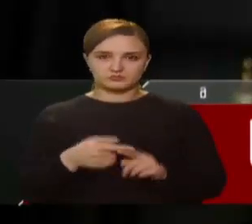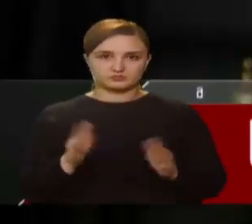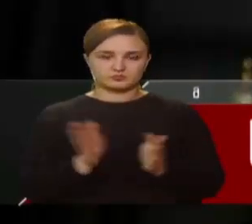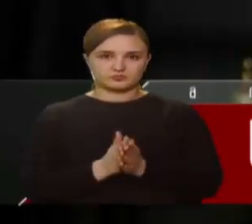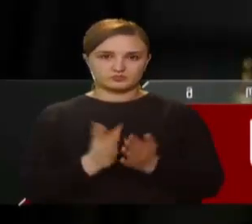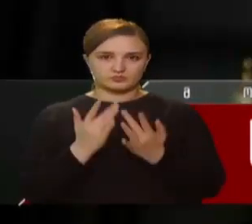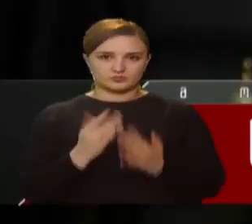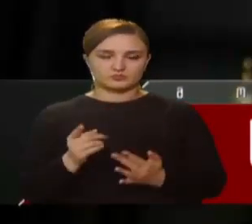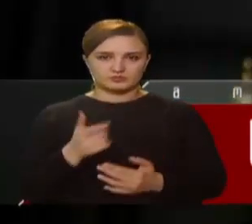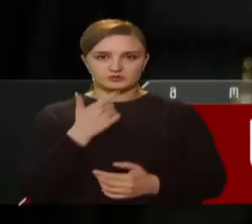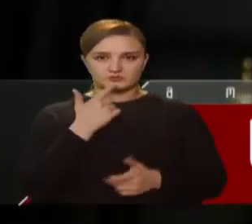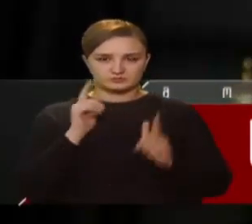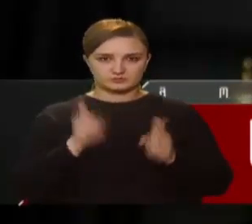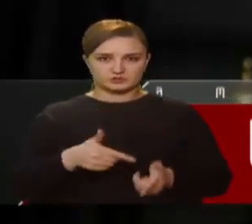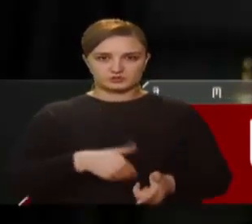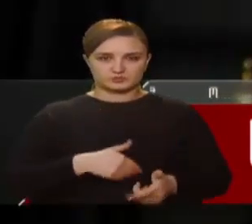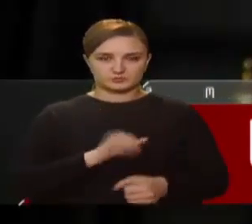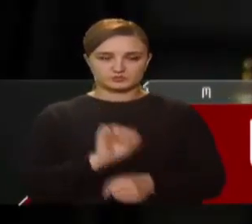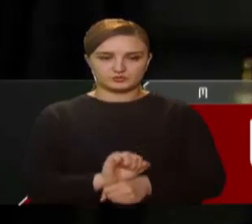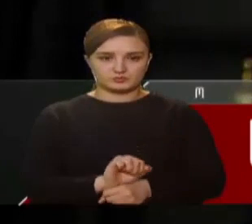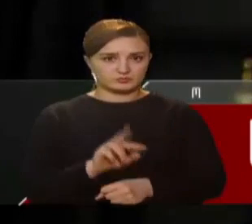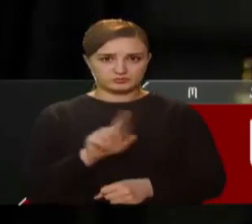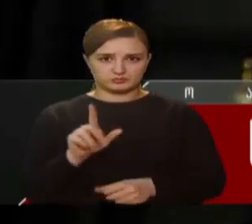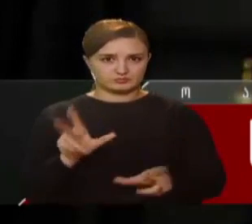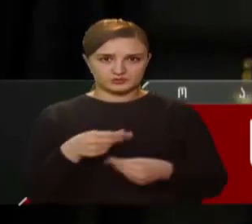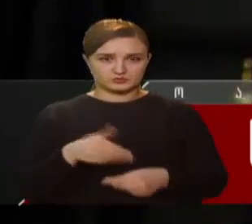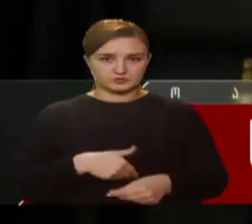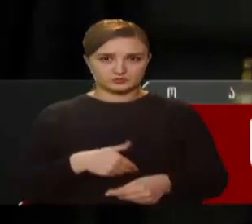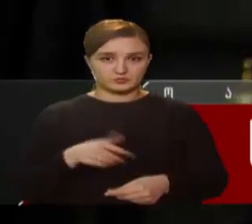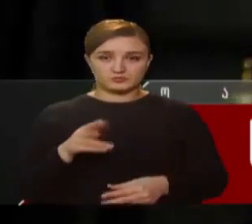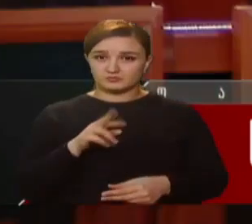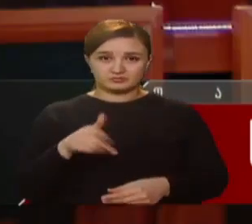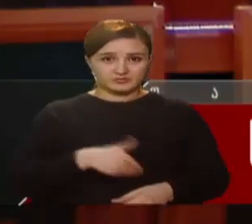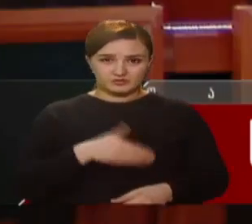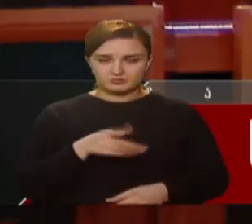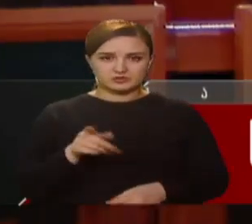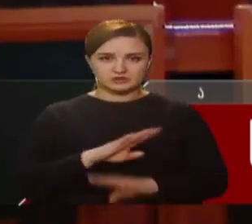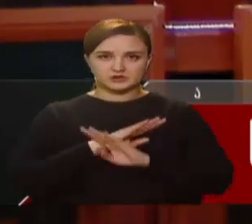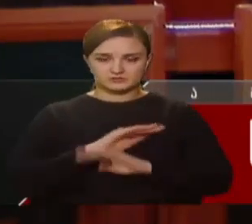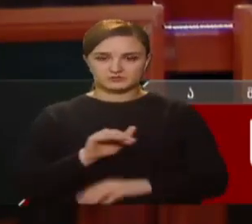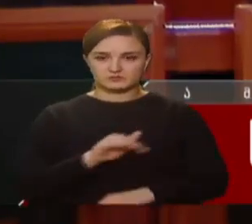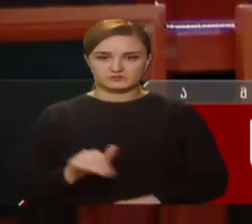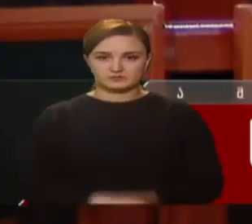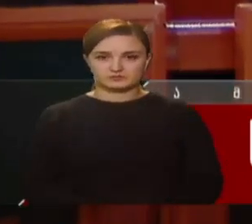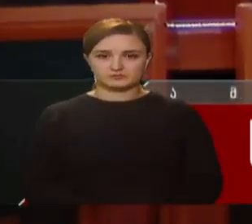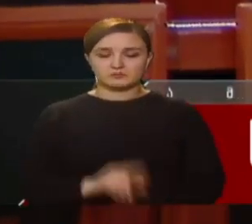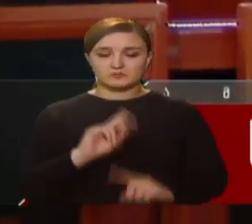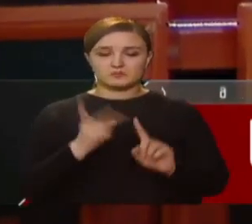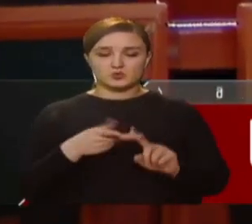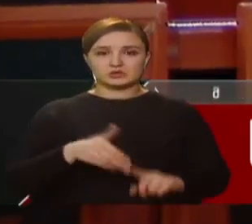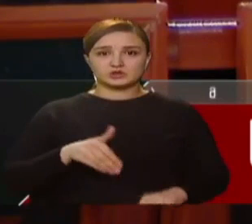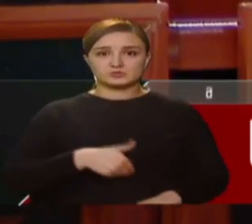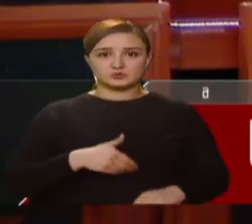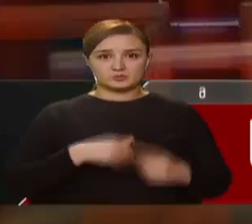uze, ma șeț cu teșim și luba, da, ghide, gargiro, ese gargi, tatole, ese om, sunt sase piloganacine. Mihail Saakashvilis ხელმეორედ